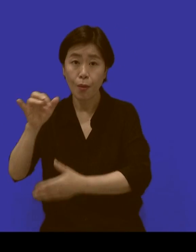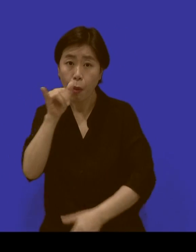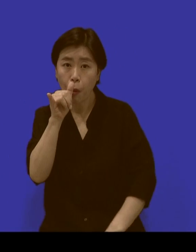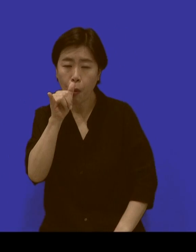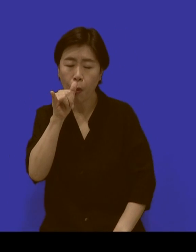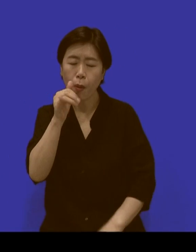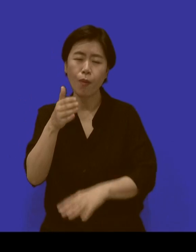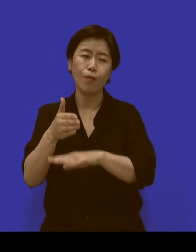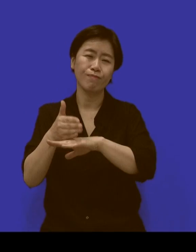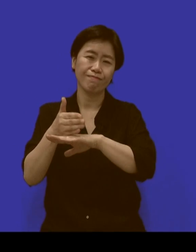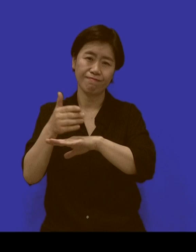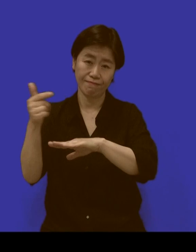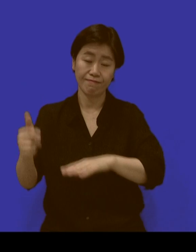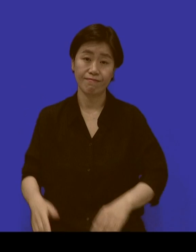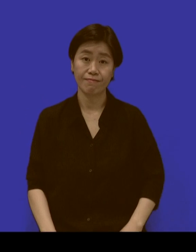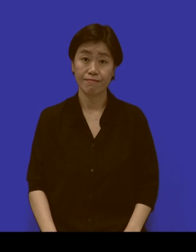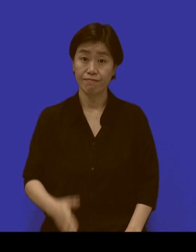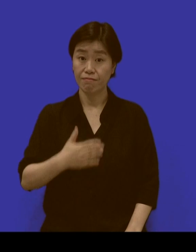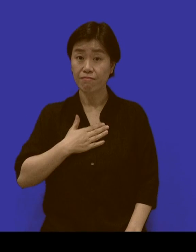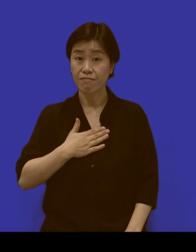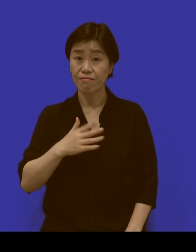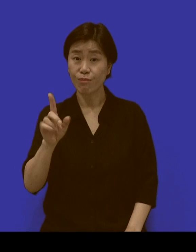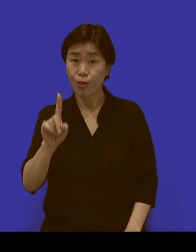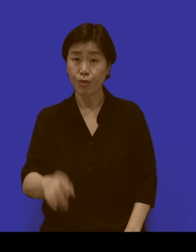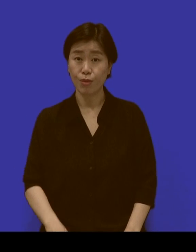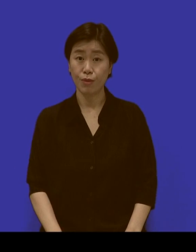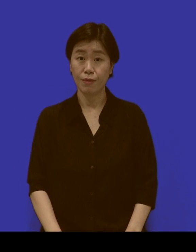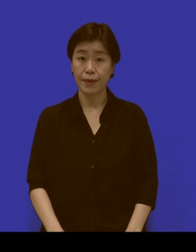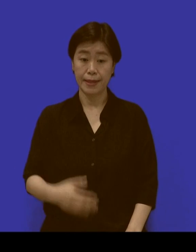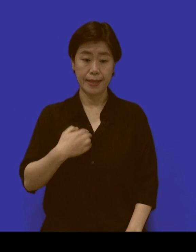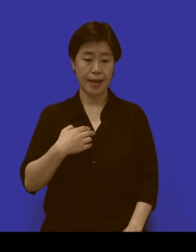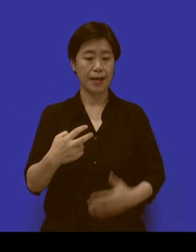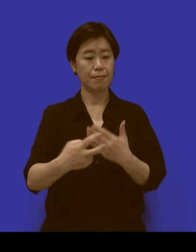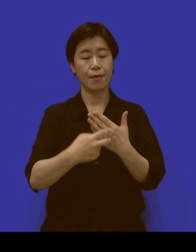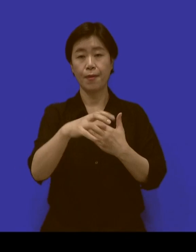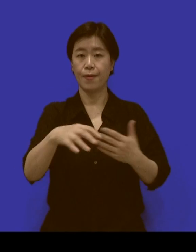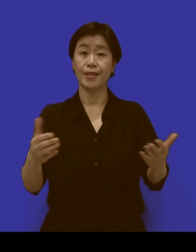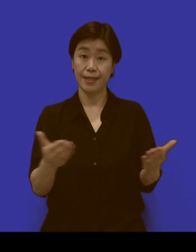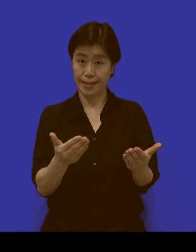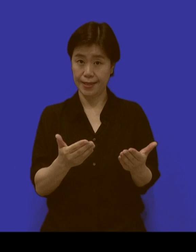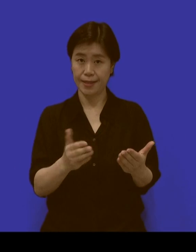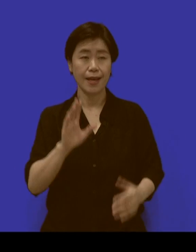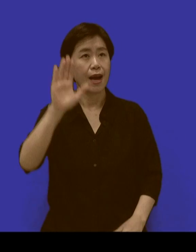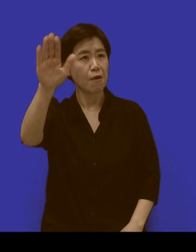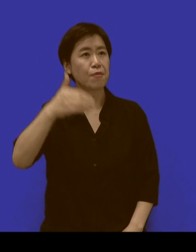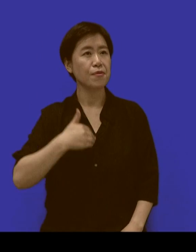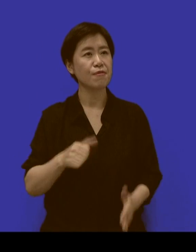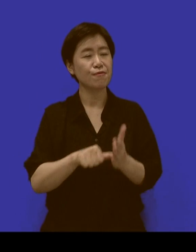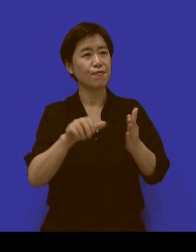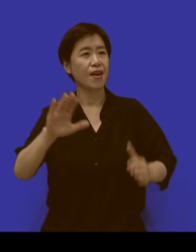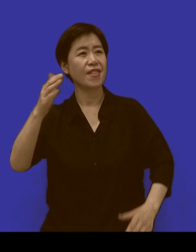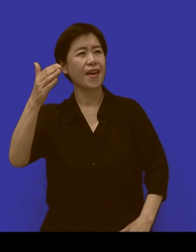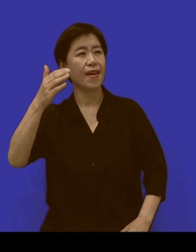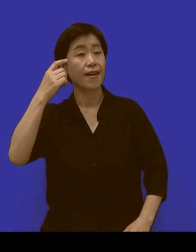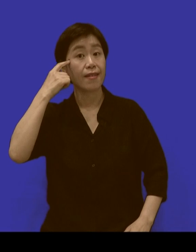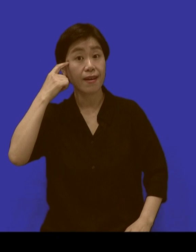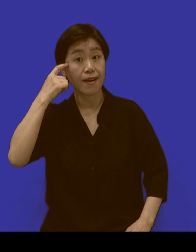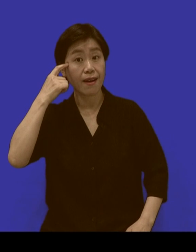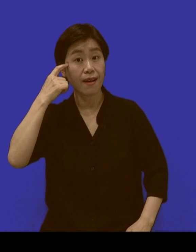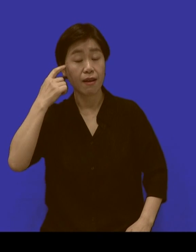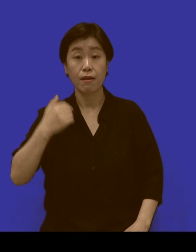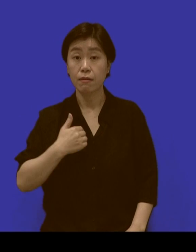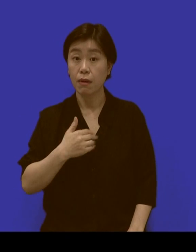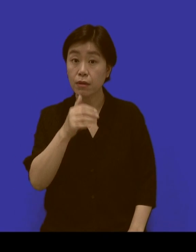그리고 저는 제 미래를 위해서 그러니까 예를 들어서 난 이 병원에 지원해서 이 병원에서 또 유명한 의사가 돼야 되겠다 뭐 이런